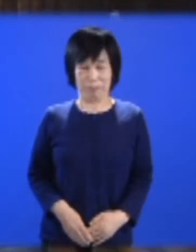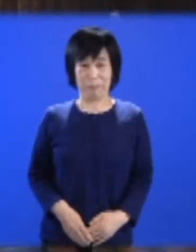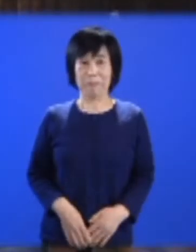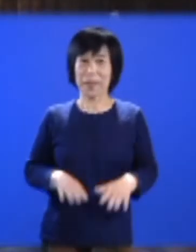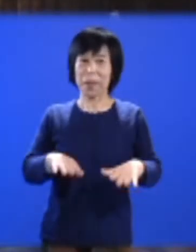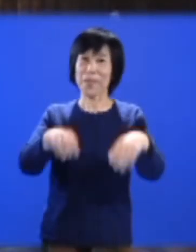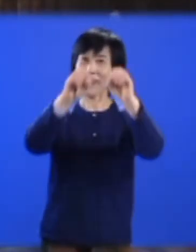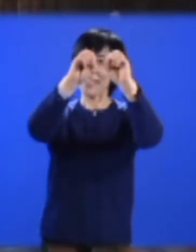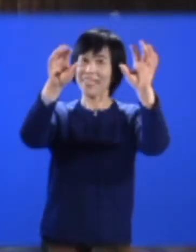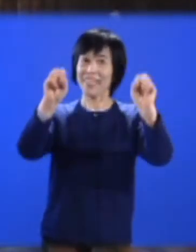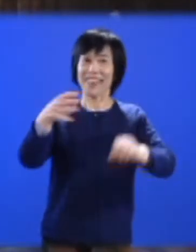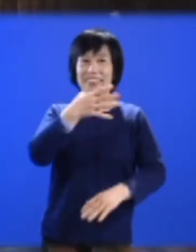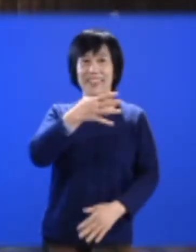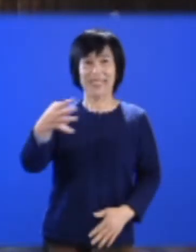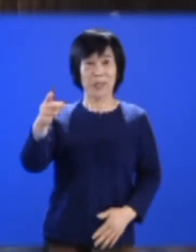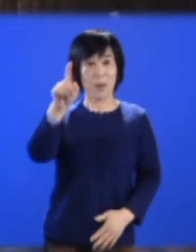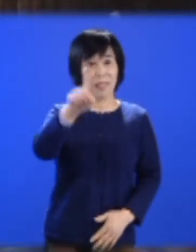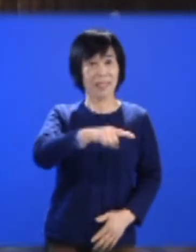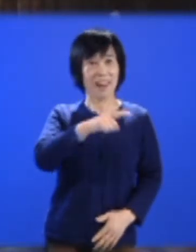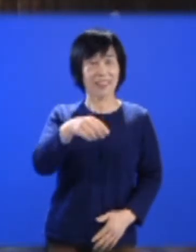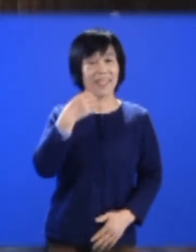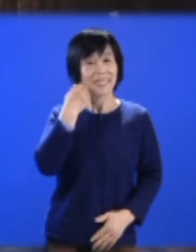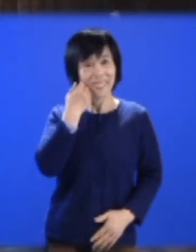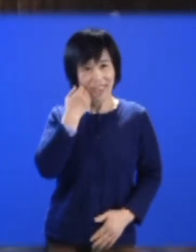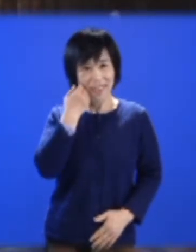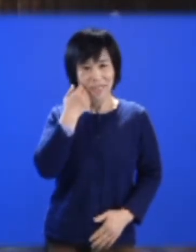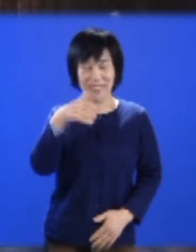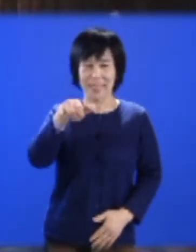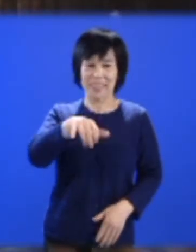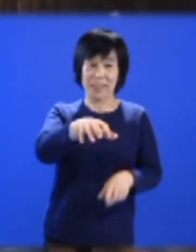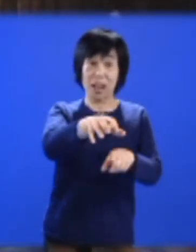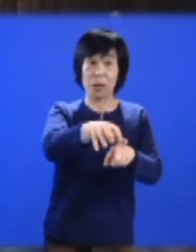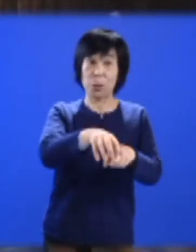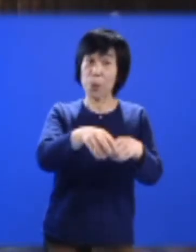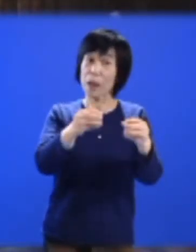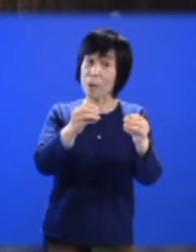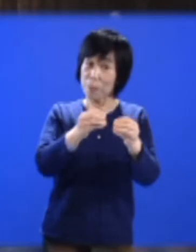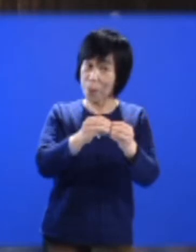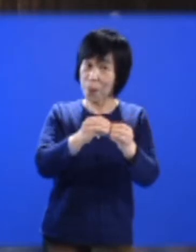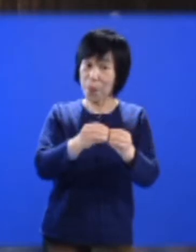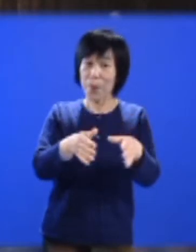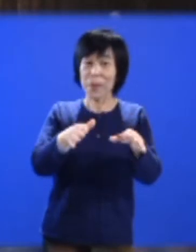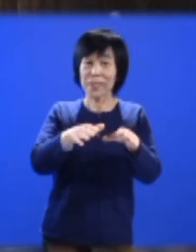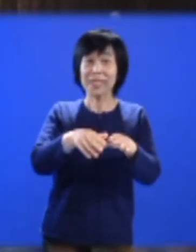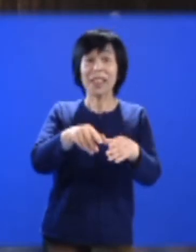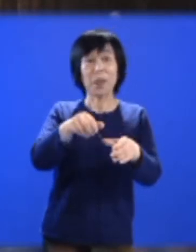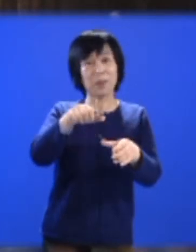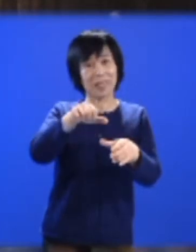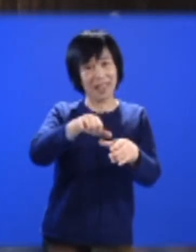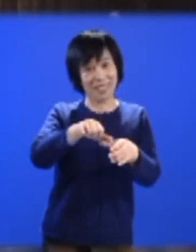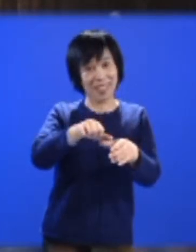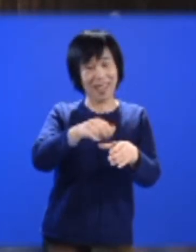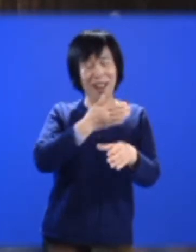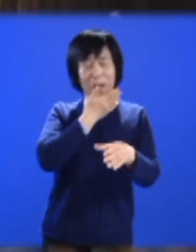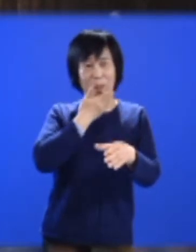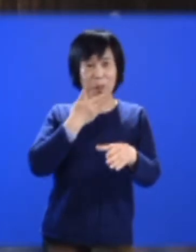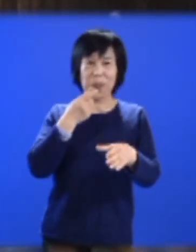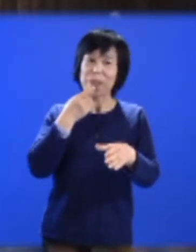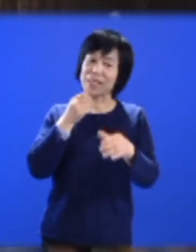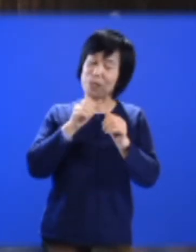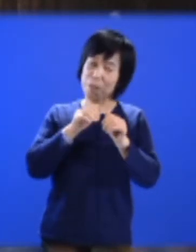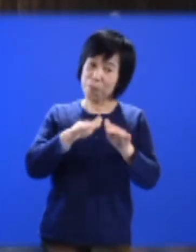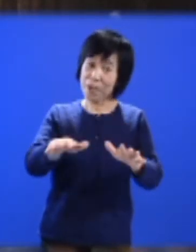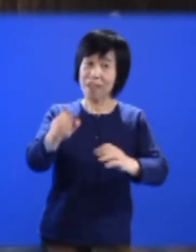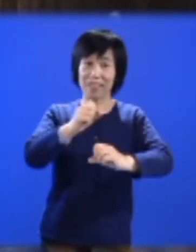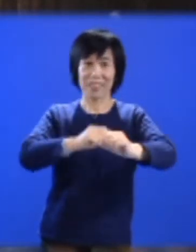今回のきらり四日市人は、茶農家の傍らかぶせ茶の魅力を伝える活動をしている清